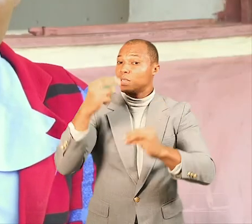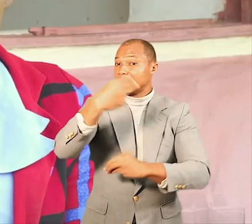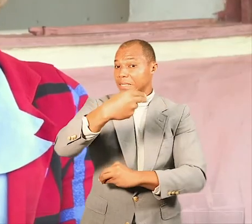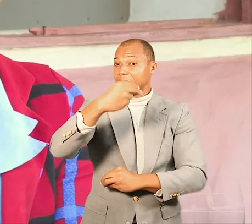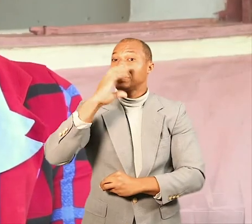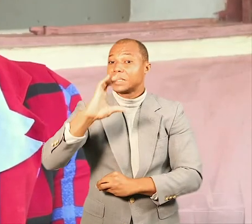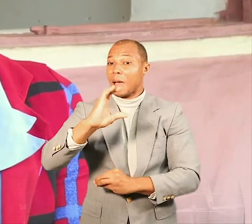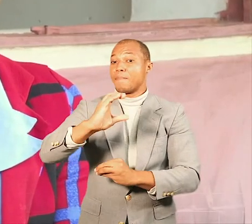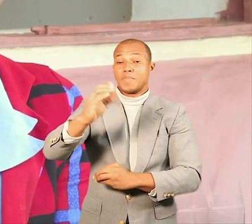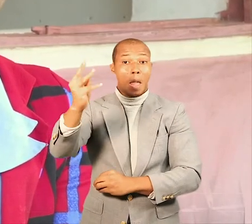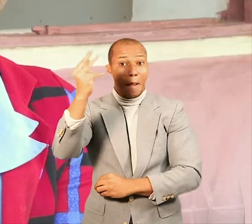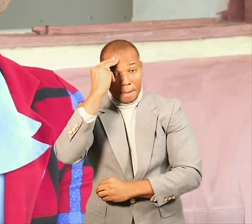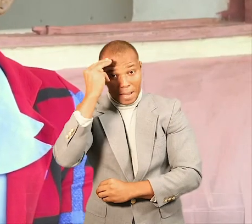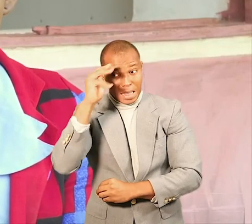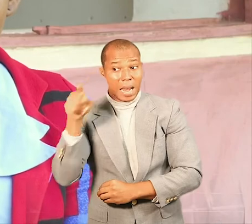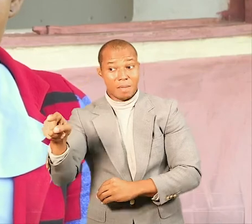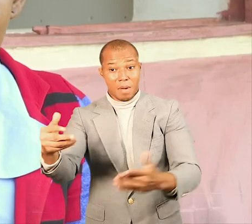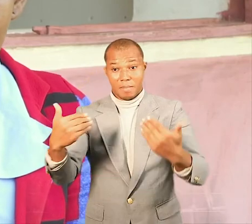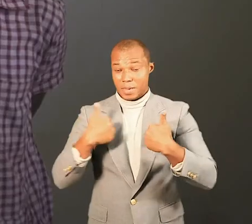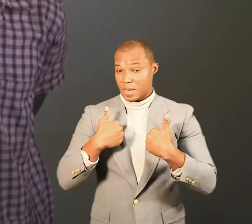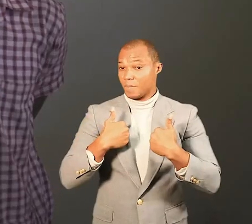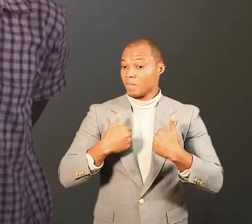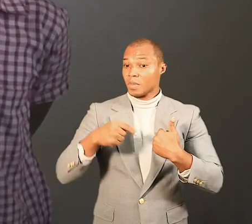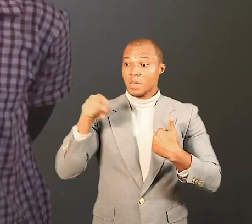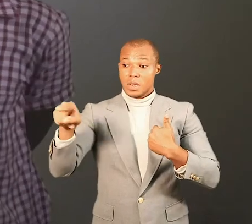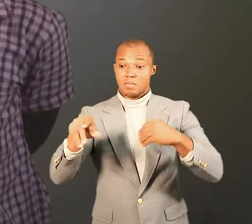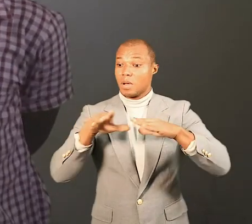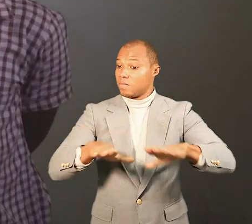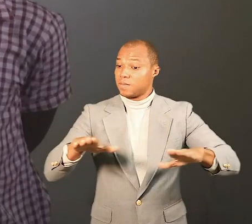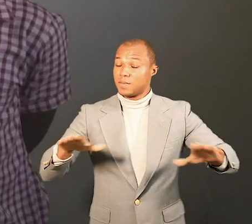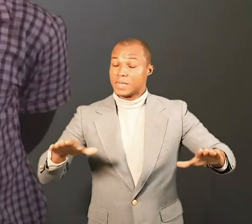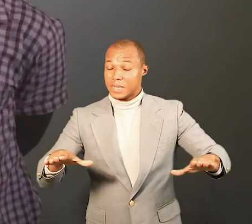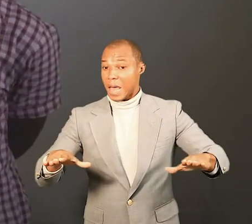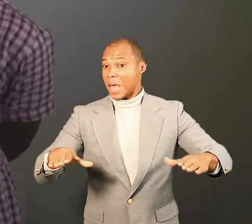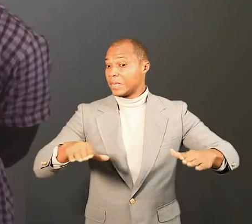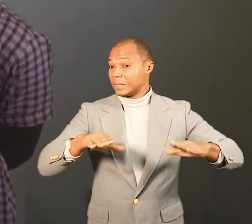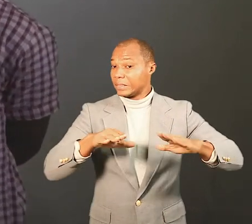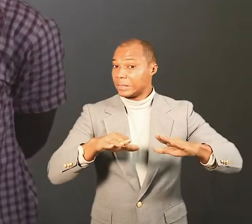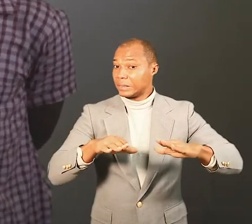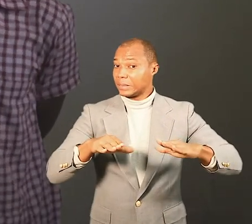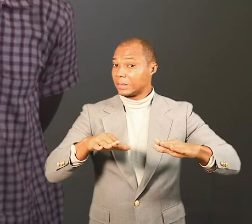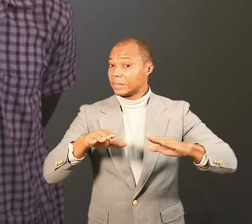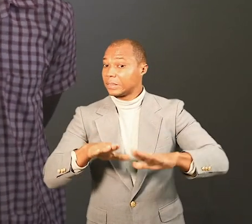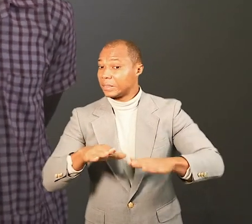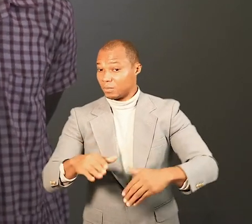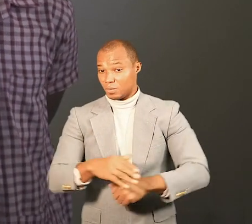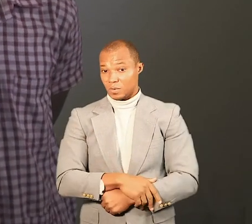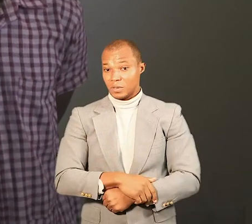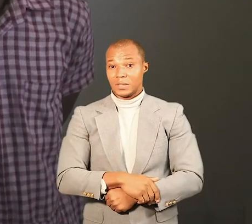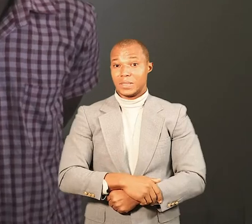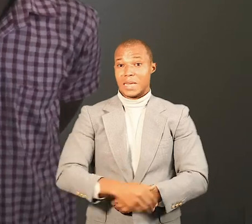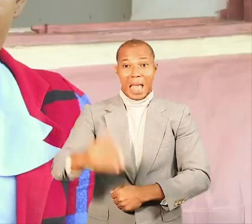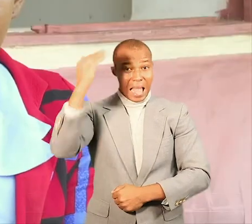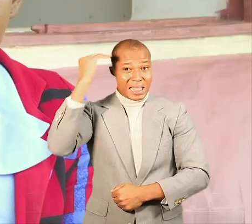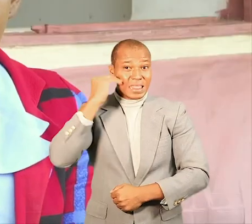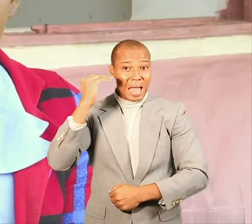C'est plus handicap mental là moi gagne. Moi gagne des petits monde qui c'est syndrome de